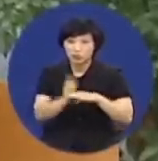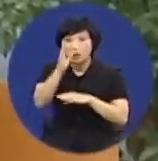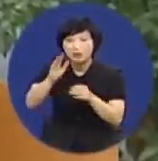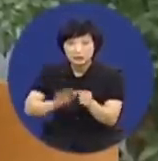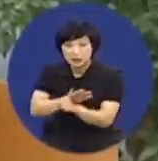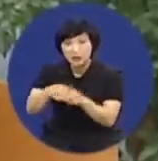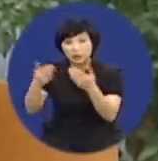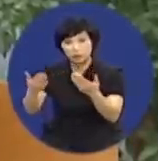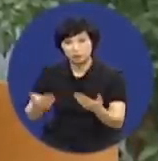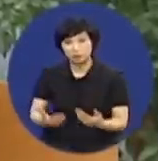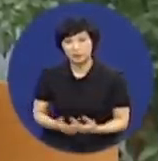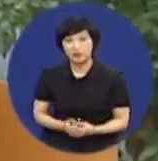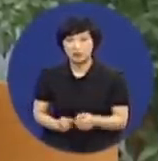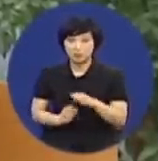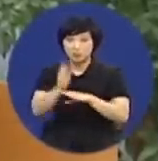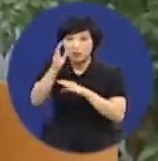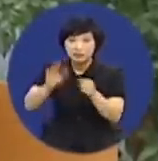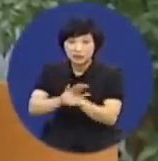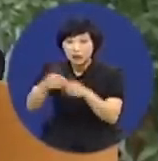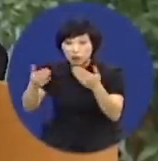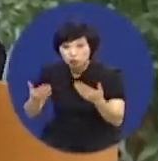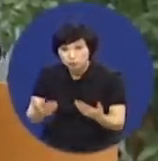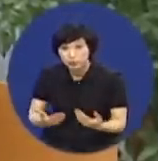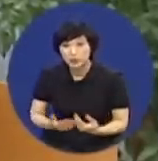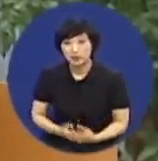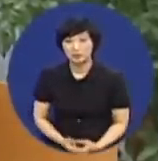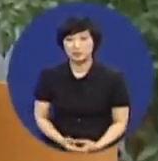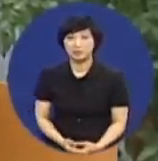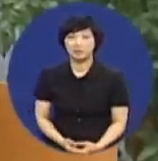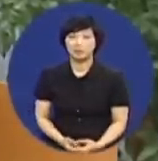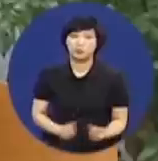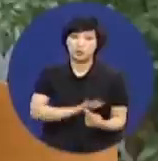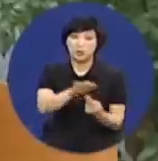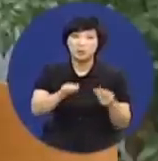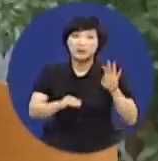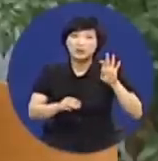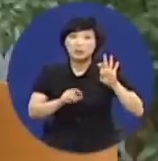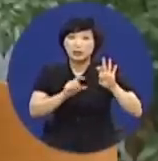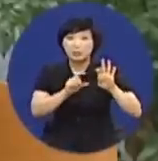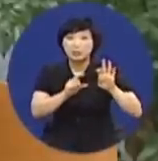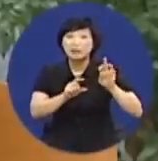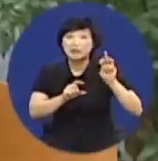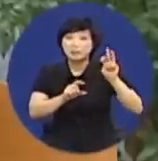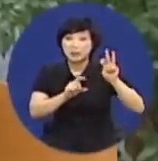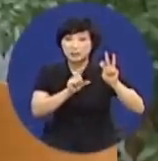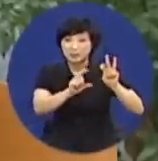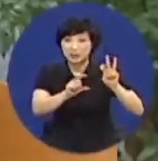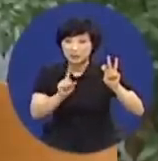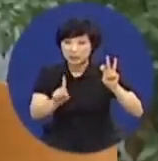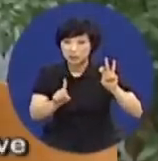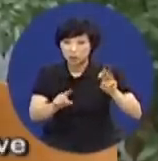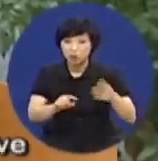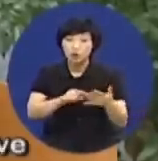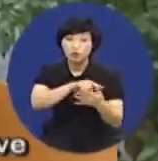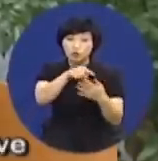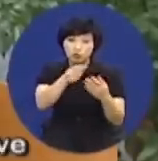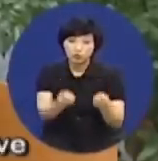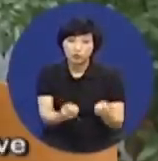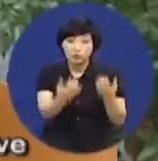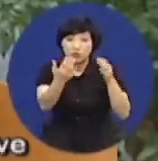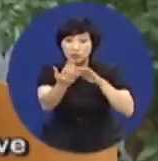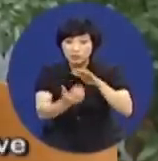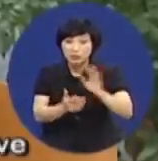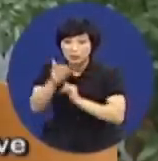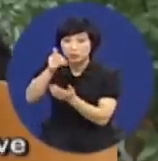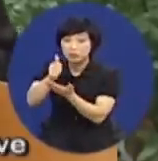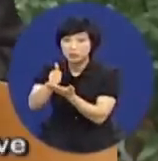すべてを乗り越えた愛を与えてくれるのです。ヨハネの福音書13の1に、杉越の祭